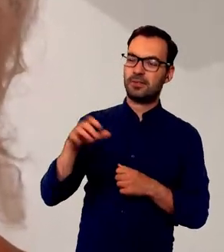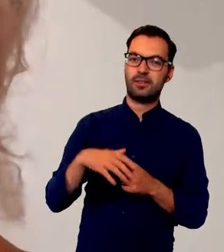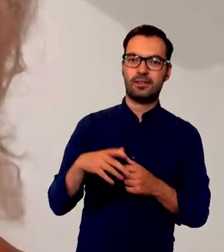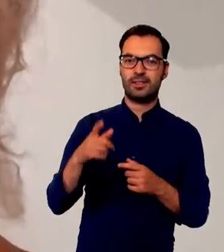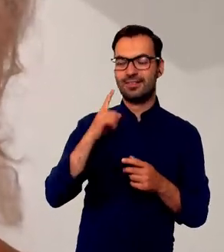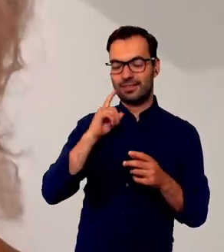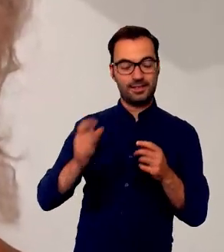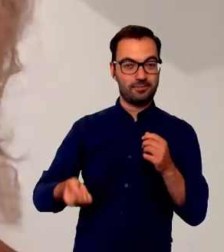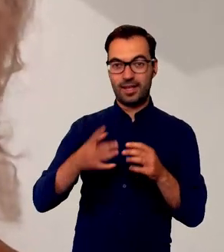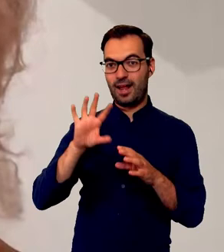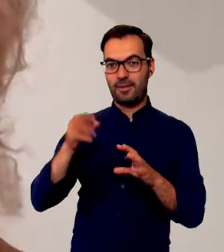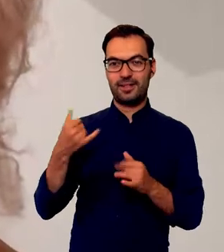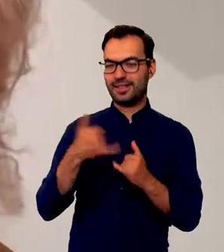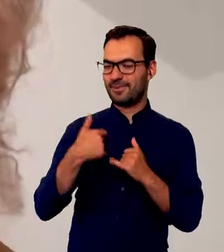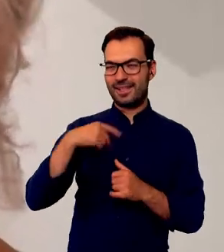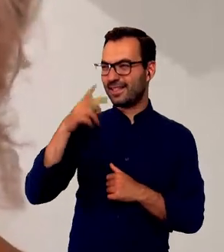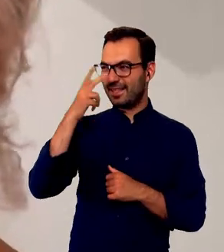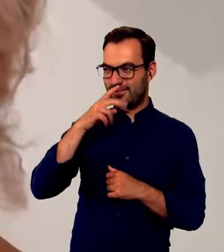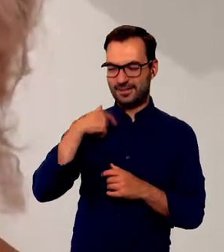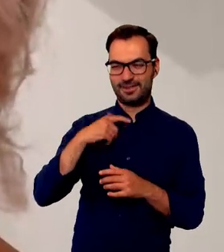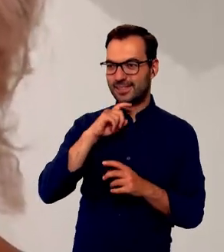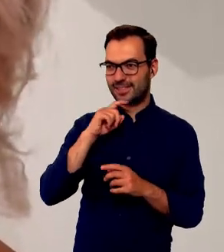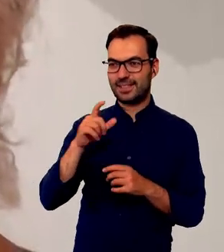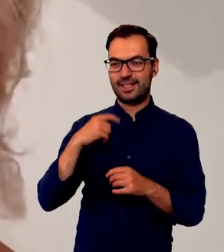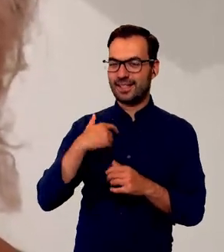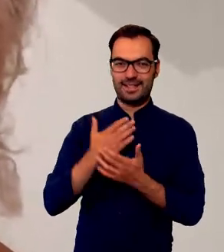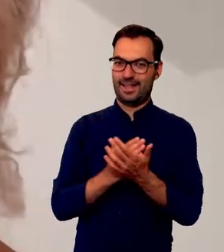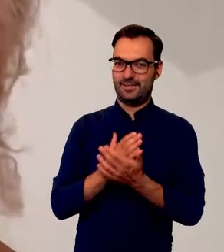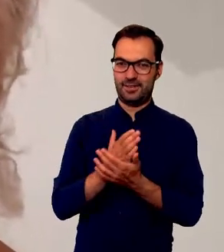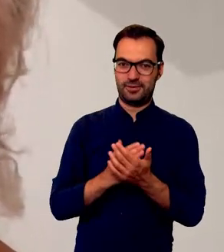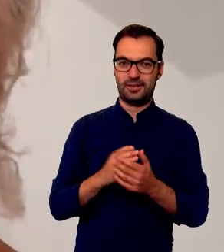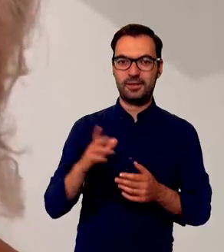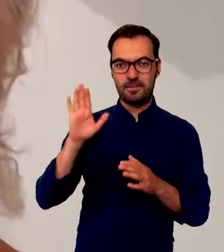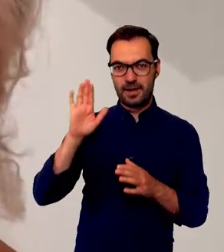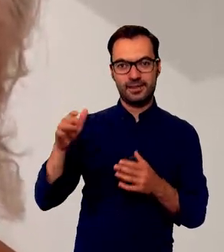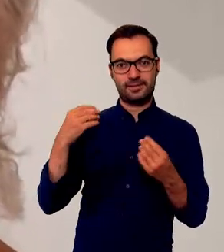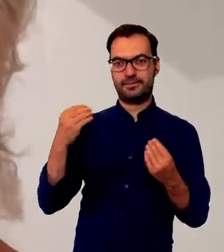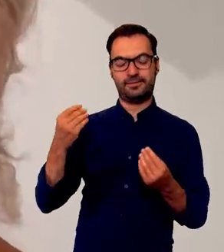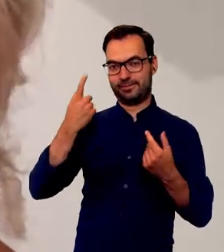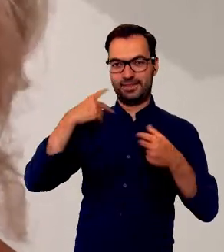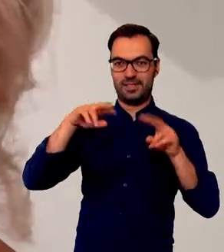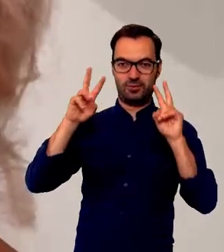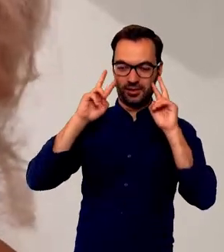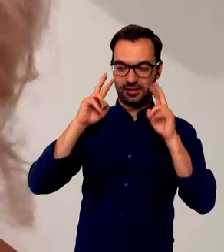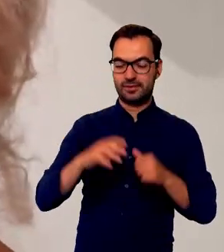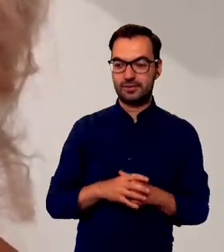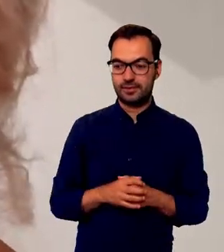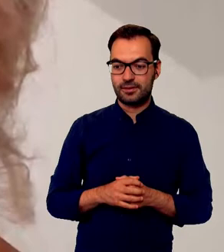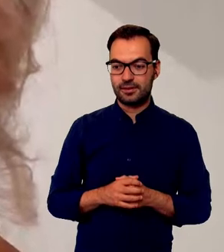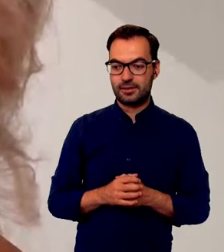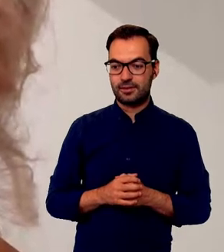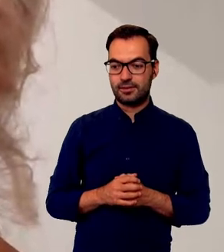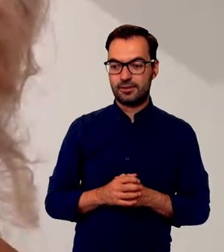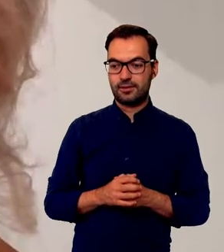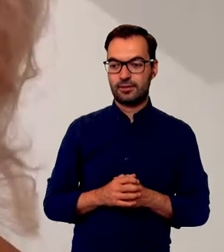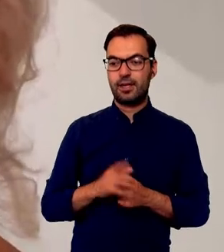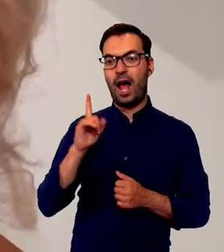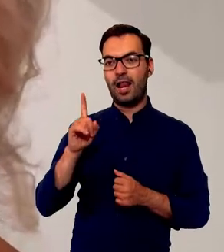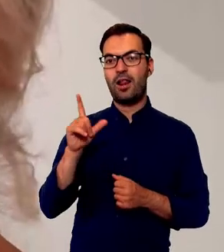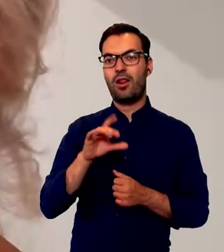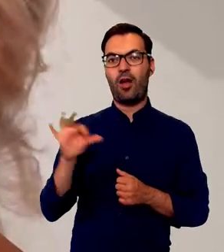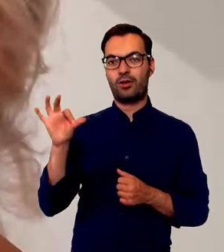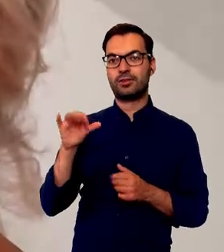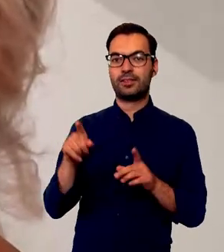rzeczy nierealnych, że gdybym tego nie widziała, to ja, nawet twoja przyjaciółka, bym nie uwierzyła, że dostajesz taki surprise od życia. Ale z drugiej strony on równoważy